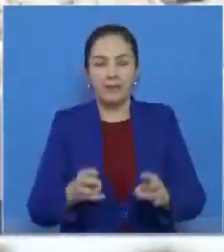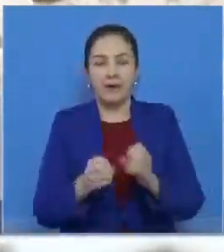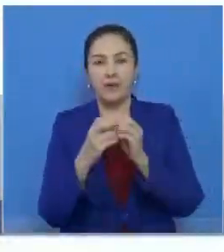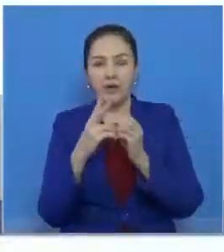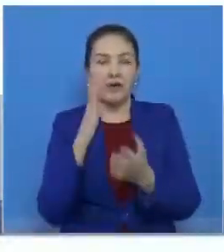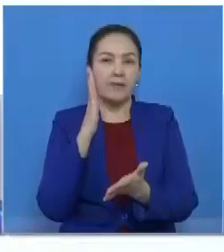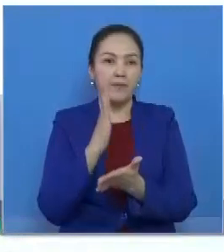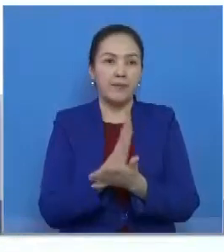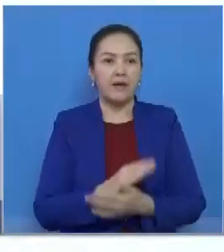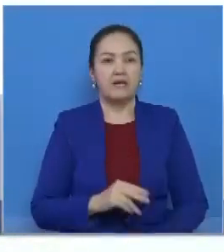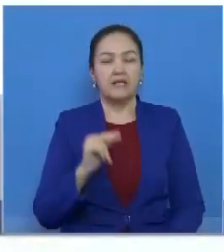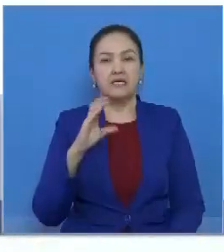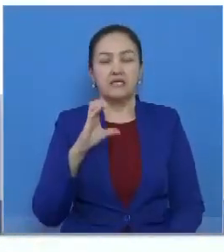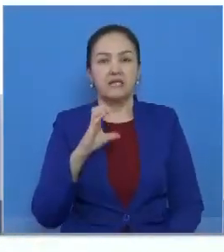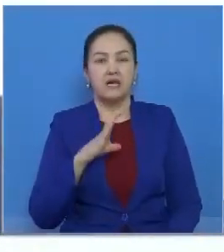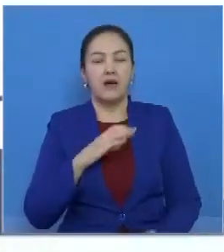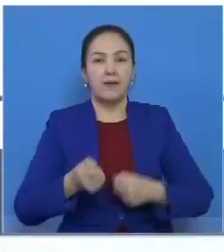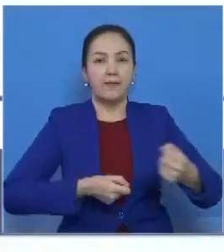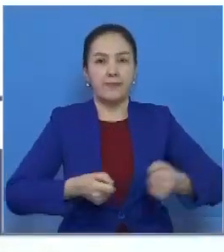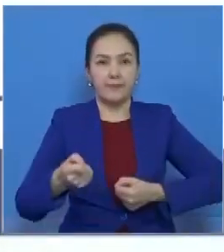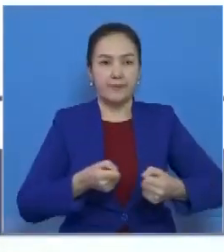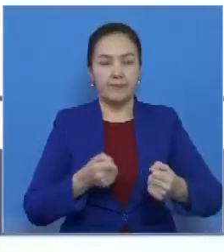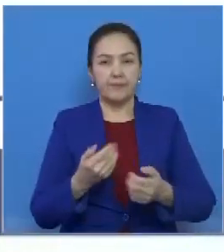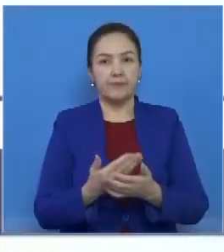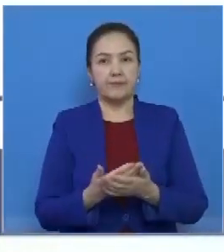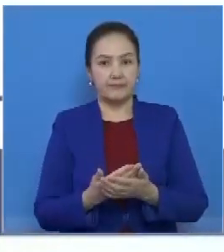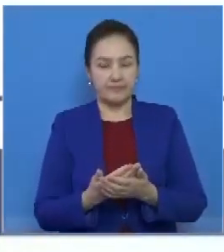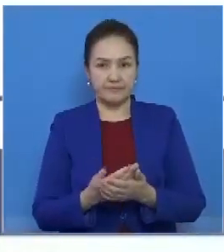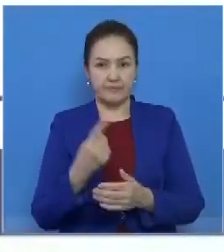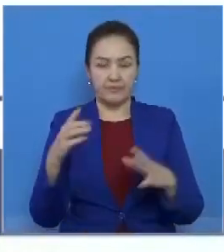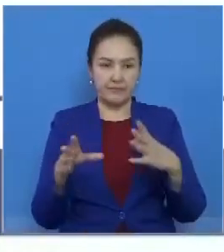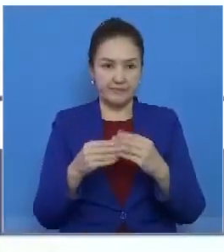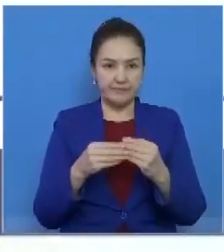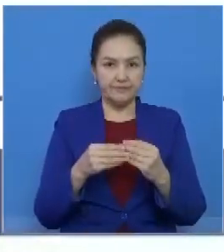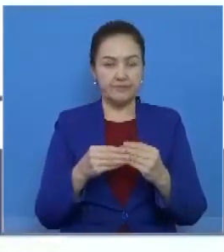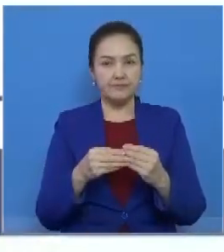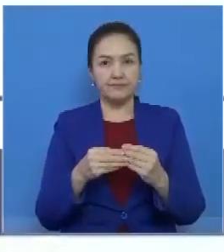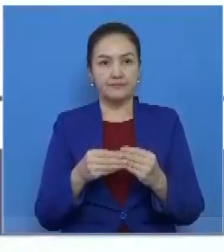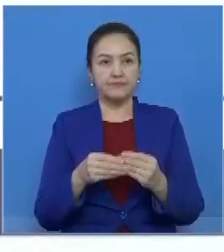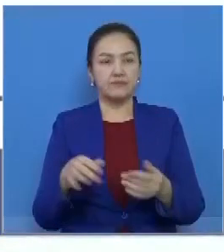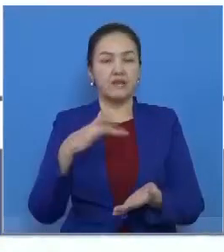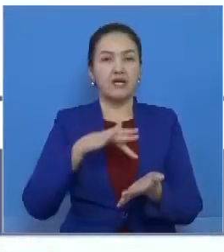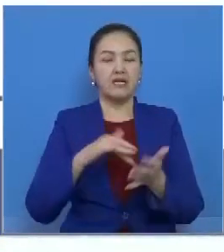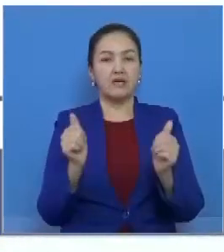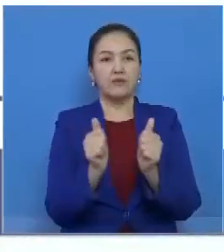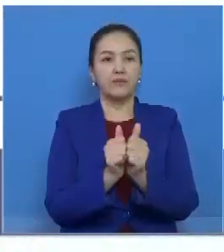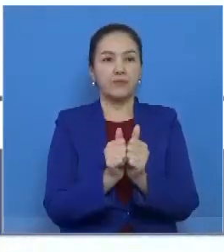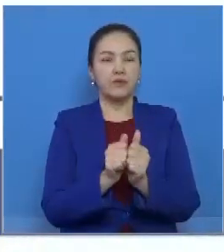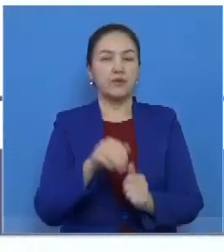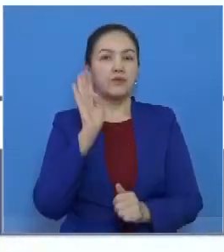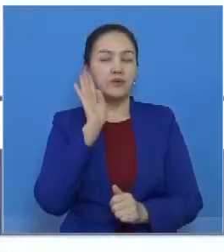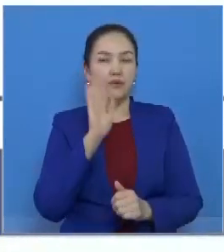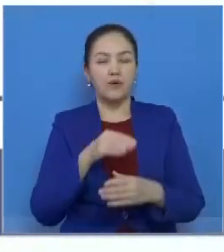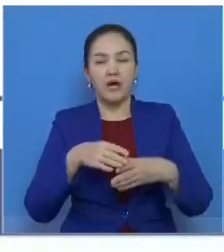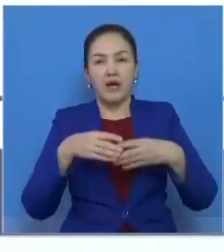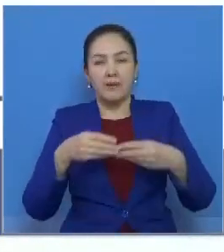бар. ЧС басқармасымен бірге қала аумағында суға кету